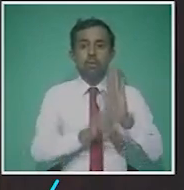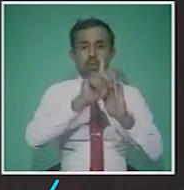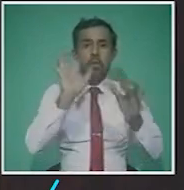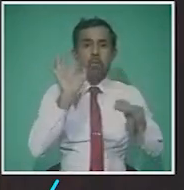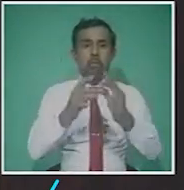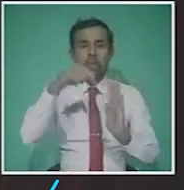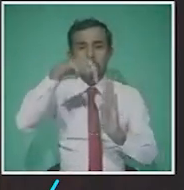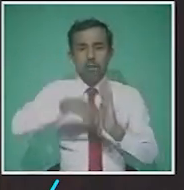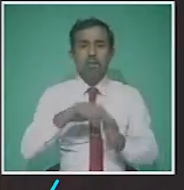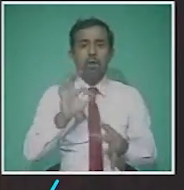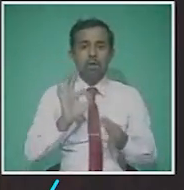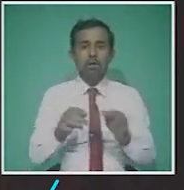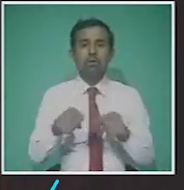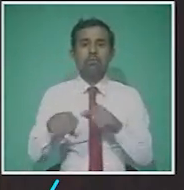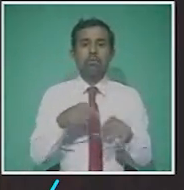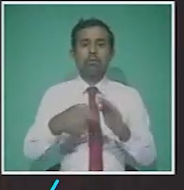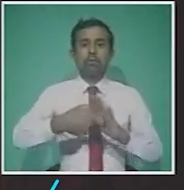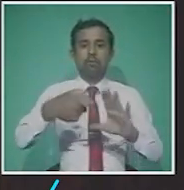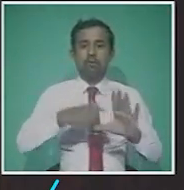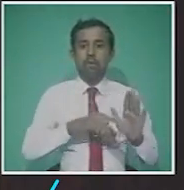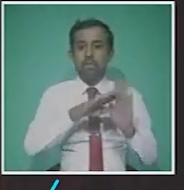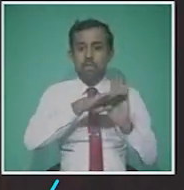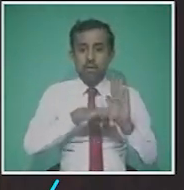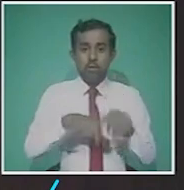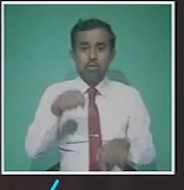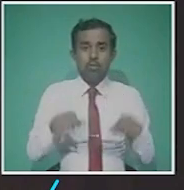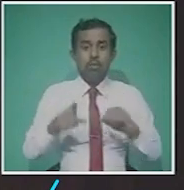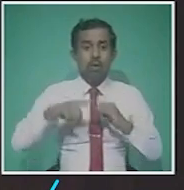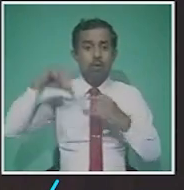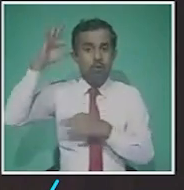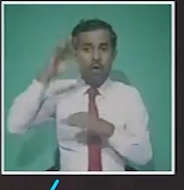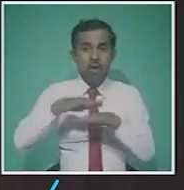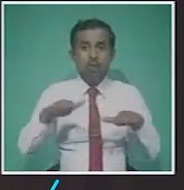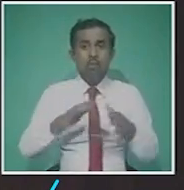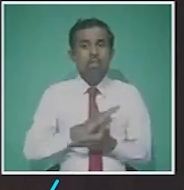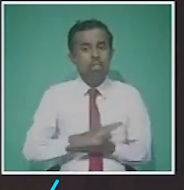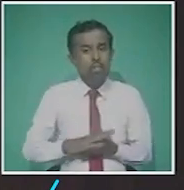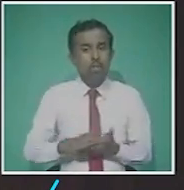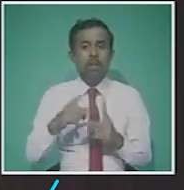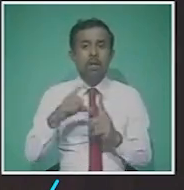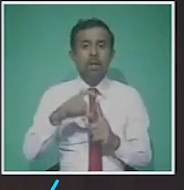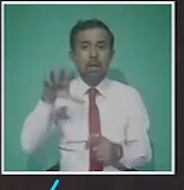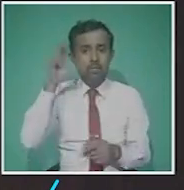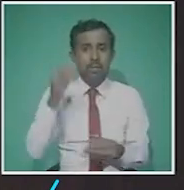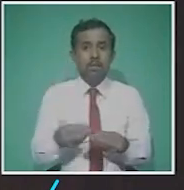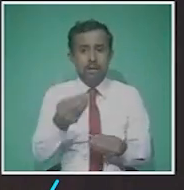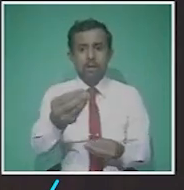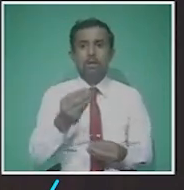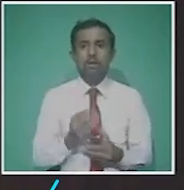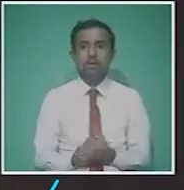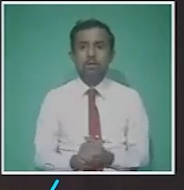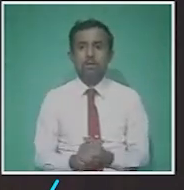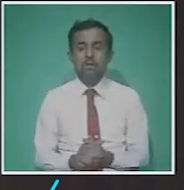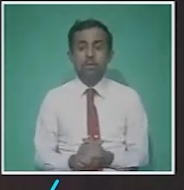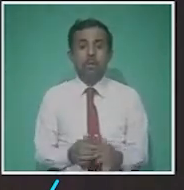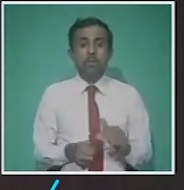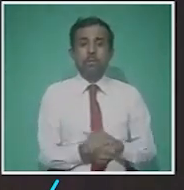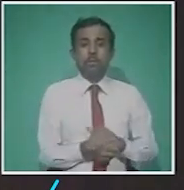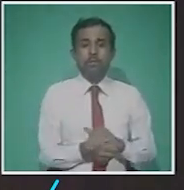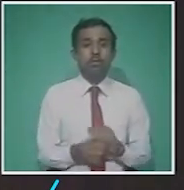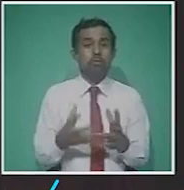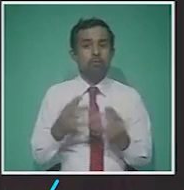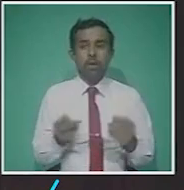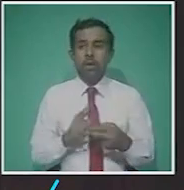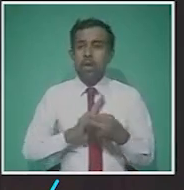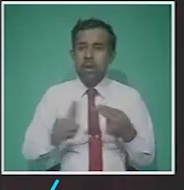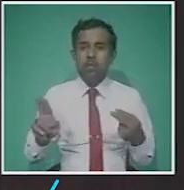තිබ්බා දකුණත් ගිනි තියන් හදන්නේ ඔය දකුණේ ජනතාව විශ්වවිද්‍යාල ශිෂ්‍යයන්ට සාමකාමීව අධ්‍යාපනය කරගන්න නීඩ දෙන්න එහෙම නැත්නම් උන්ව කුලප්පු කරලා විනාශයට